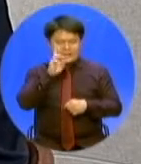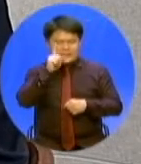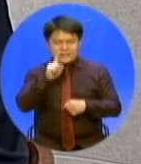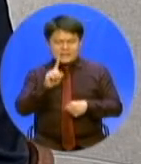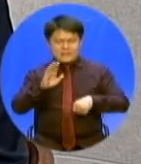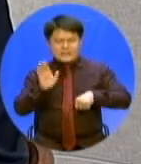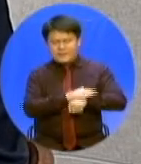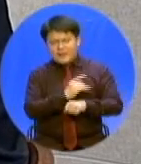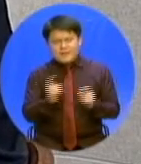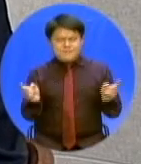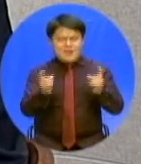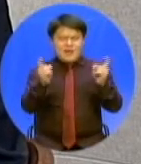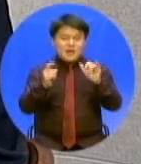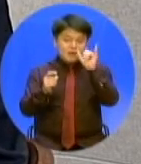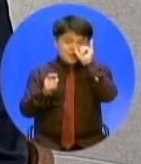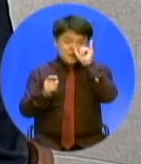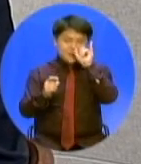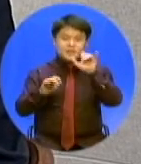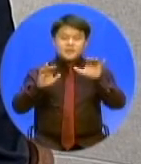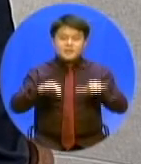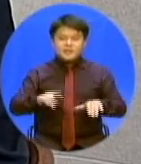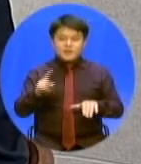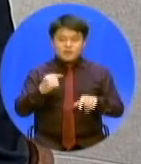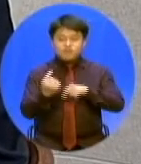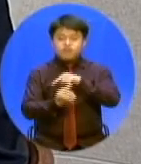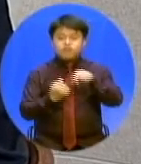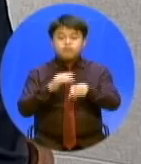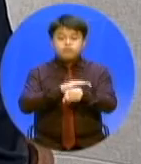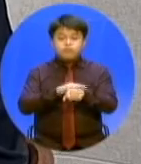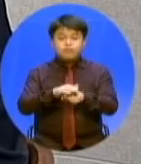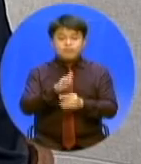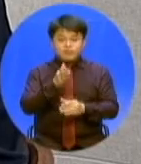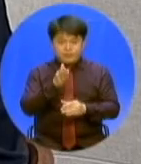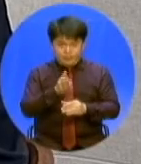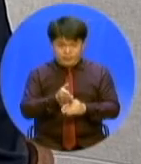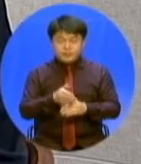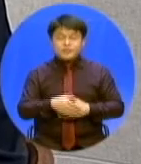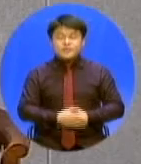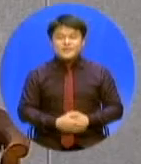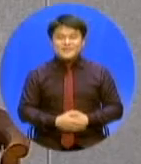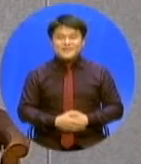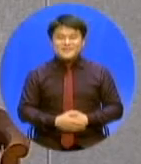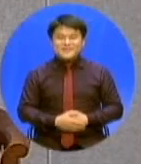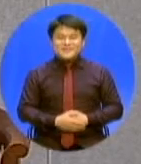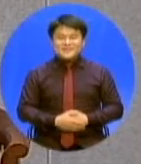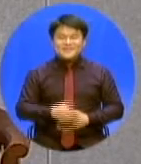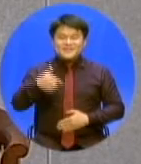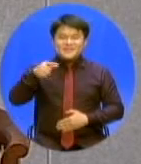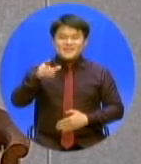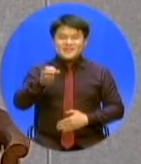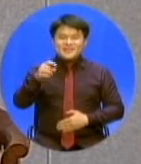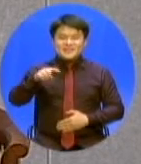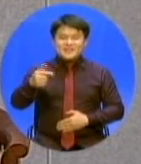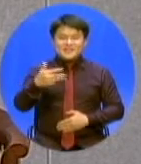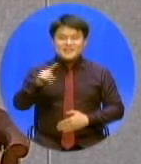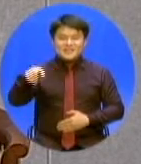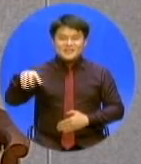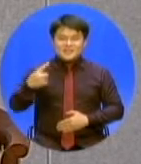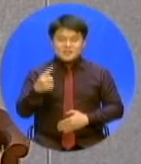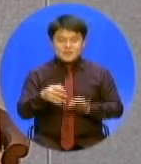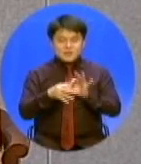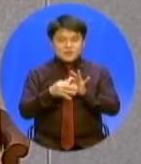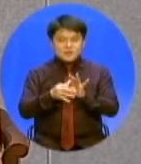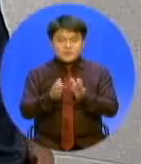논란도 있었습니다. 네. 그래 이제는 좀 자리를 잡아가고 있습니다. 네. 네. 강원랜드와 인연을 맺으신 지는